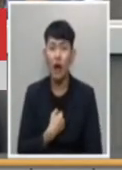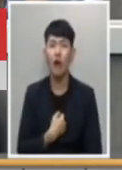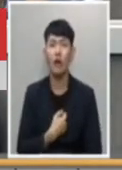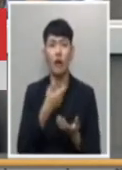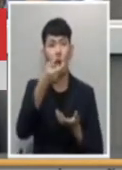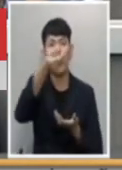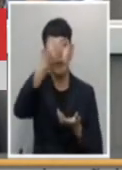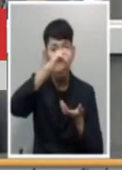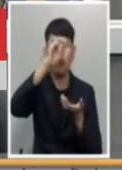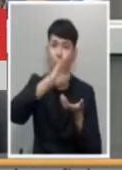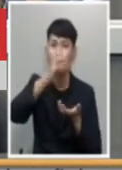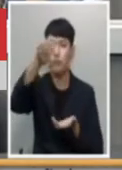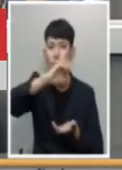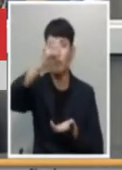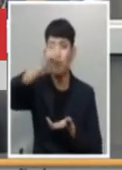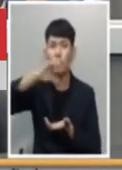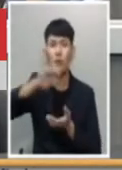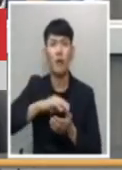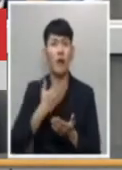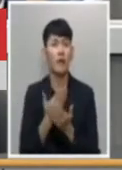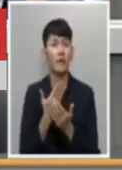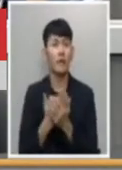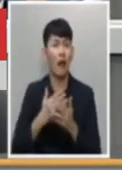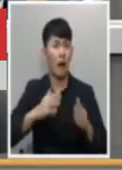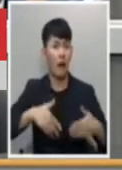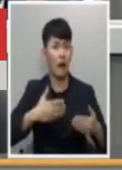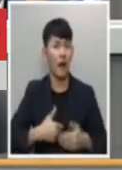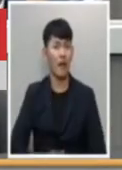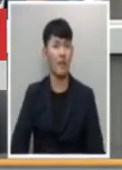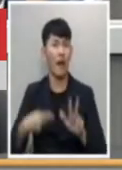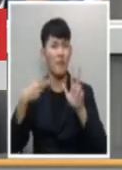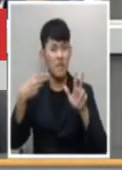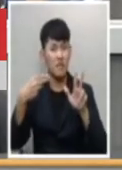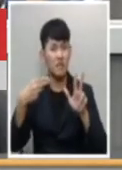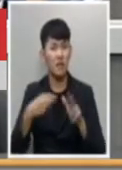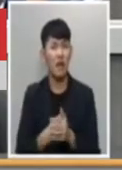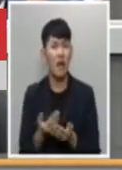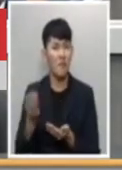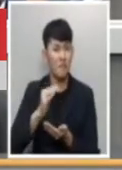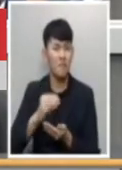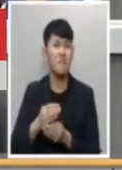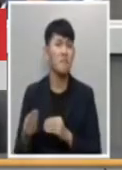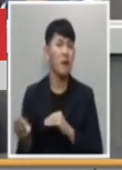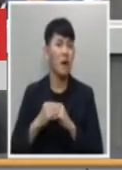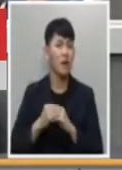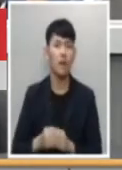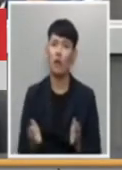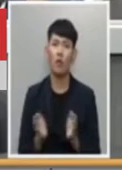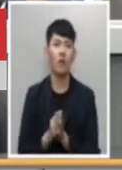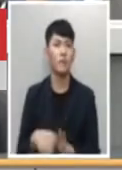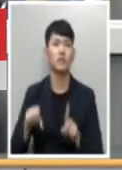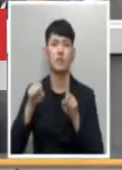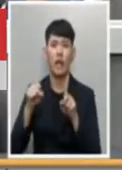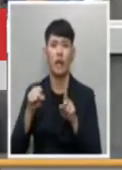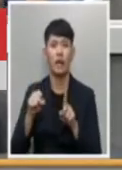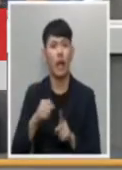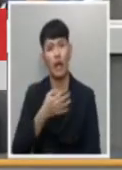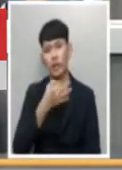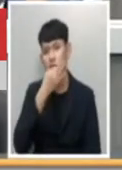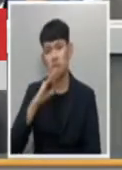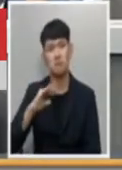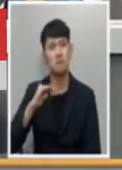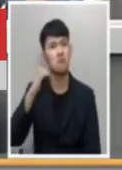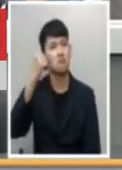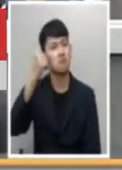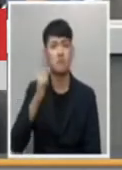ามีรายได้อยู่ประมาณ 30,000 บาทแล้วนะครับเราถ้าเราอีกเก็บอีก2เดือนครับเราต้องได้ 100,000 อาชีพพี่น้องฟื้นแน่อย่าแ